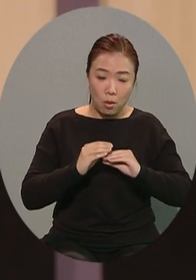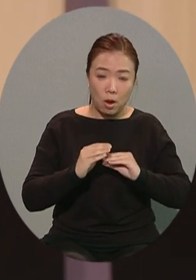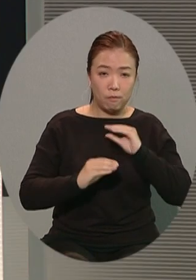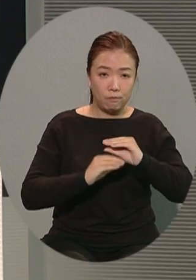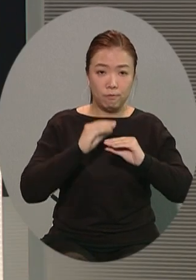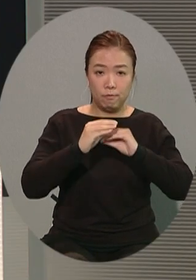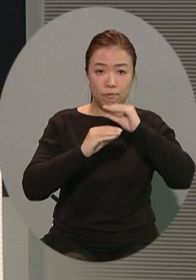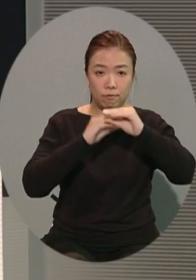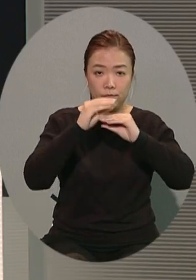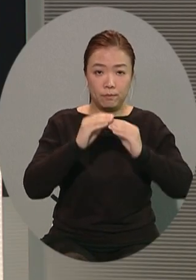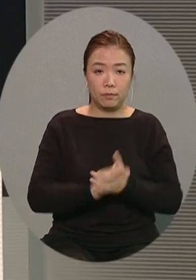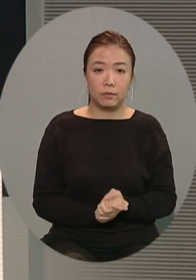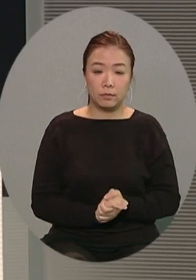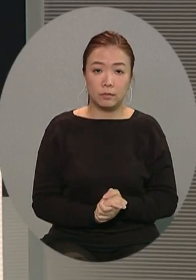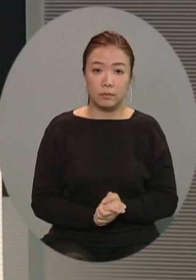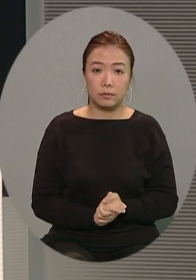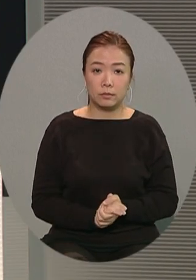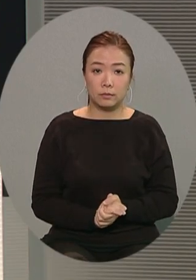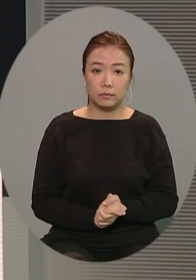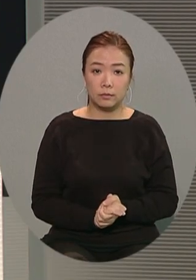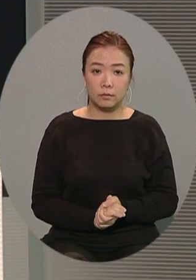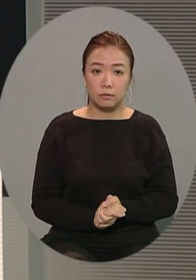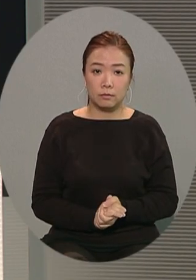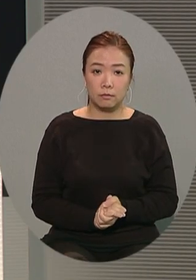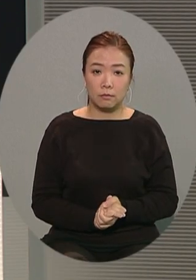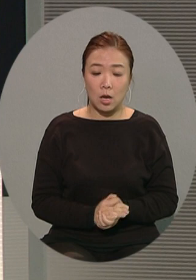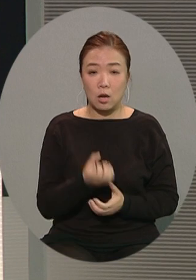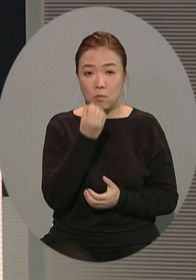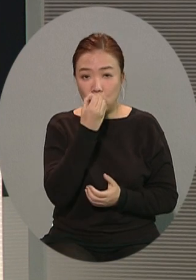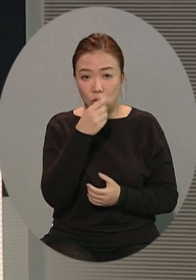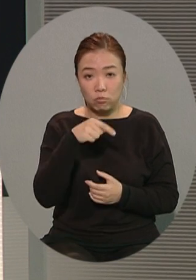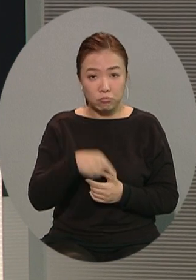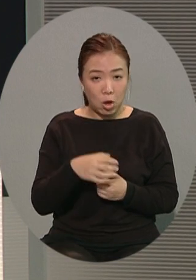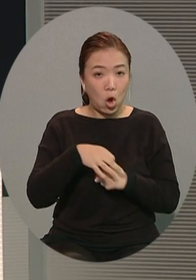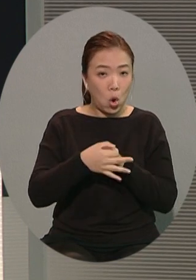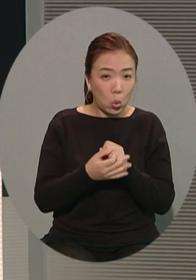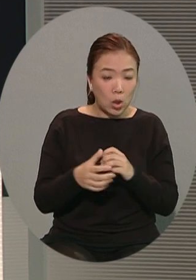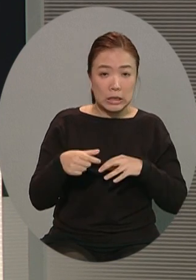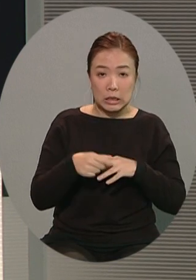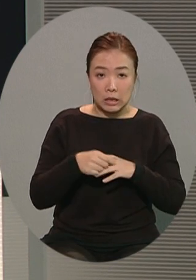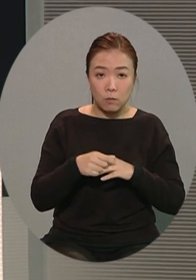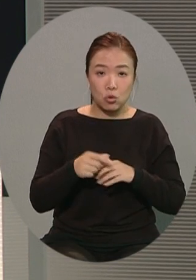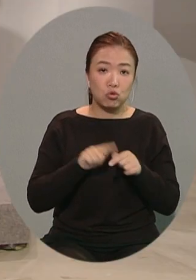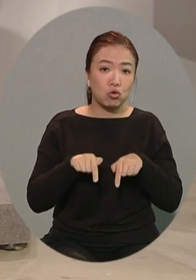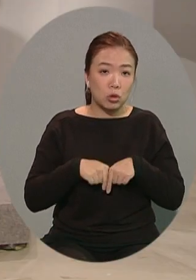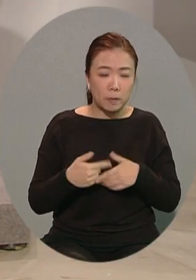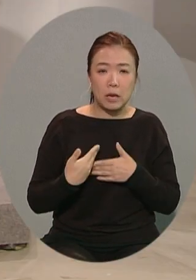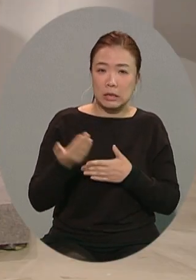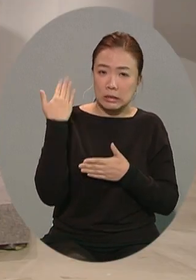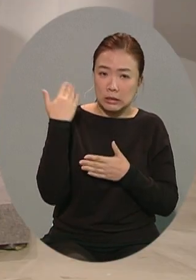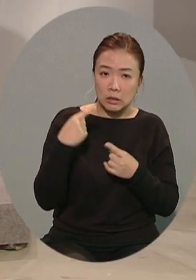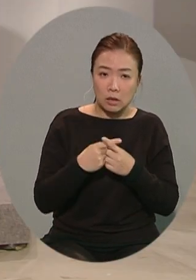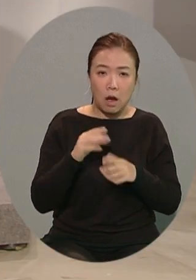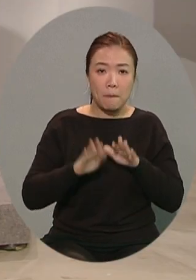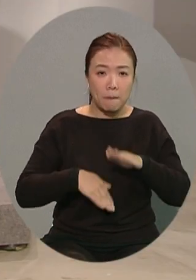設嘅，咁係作為香港一個國際金融中心咧，係前人用辛勞血汗逐層逐層建設出